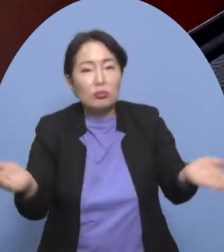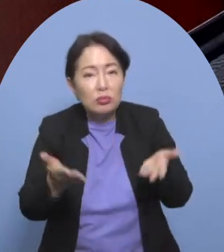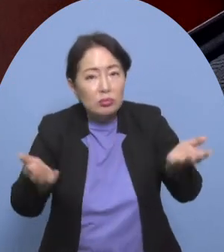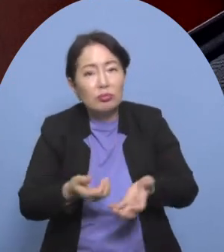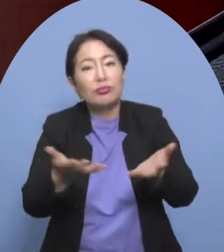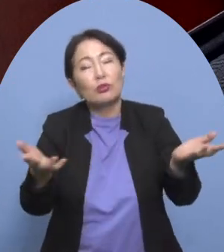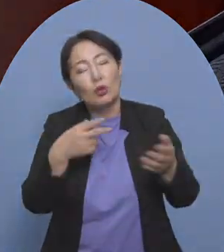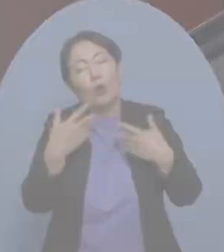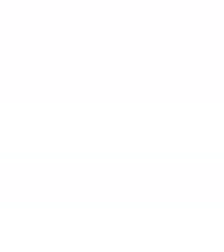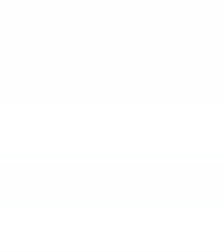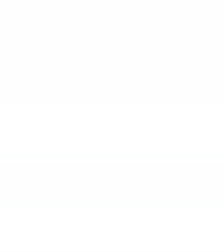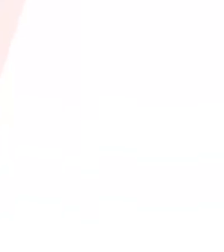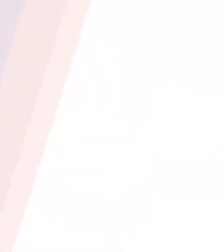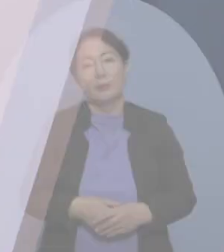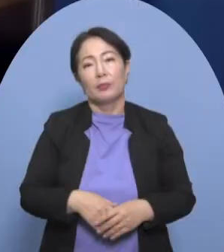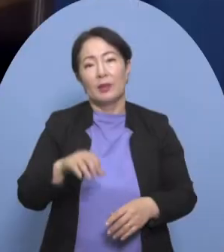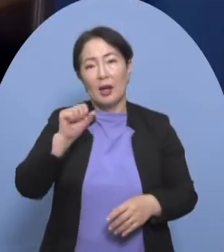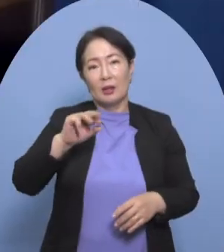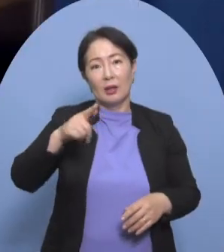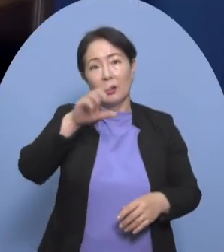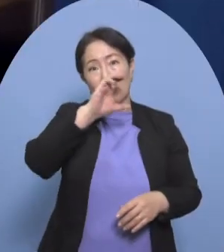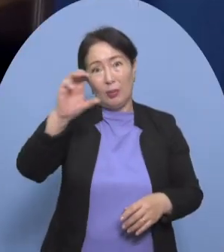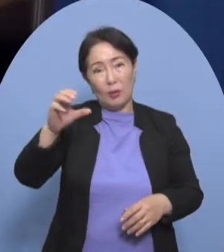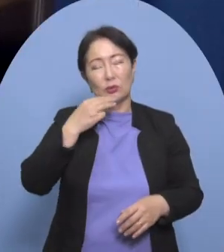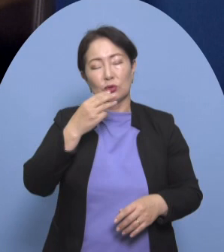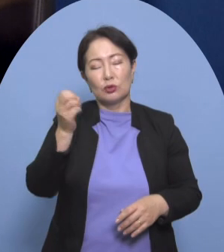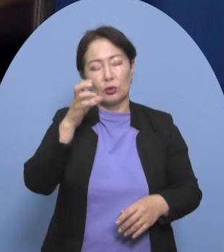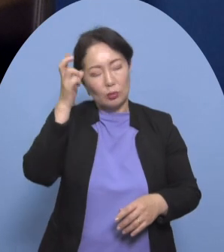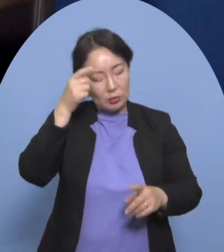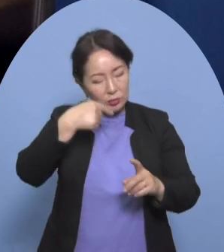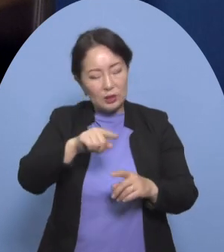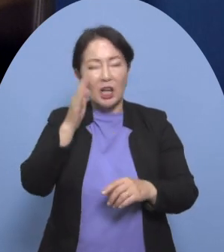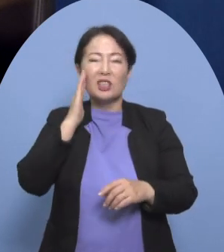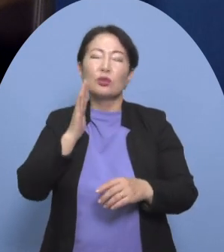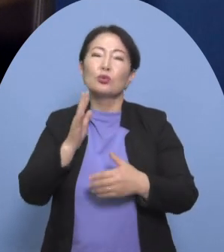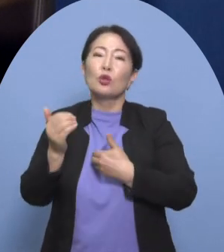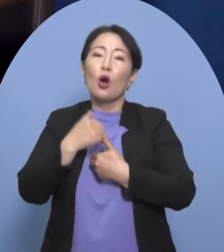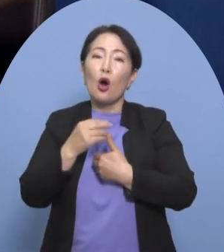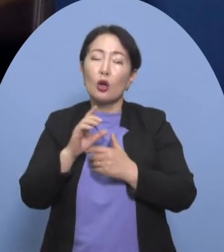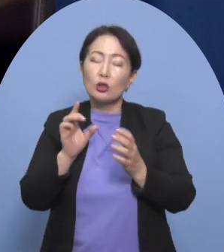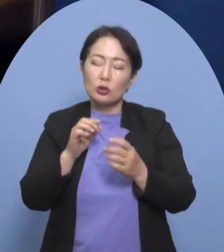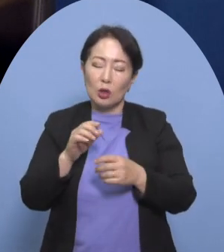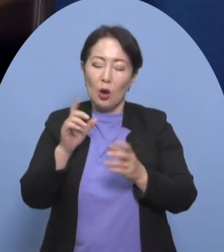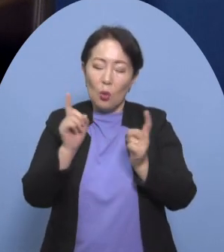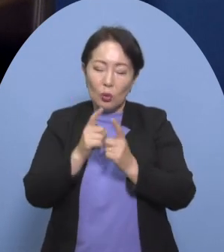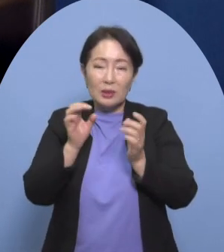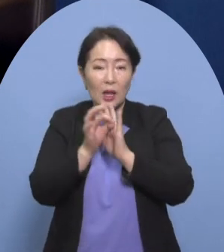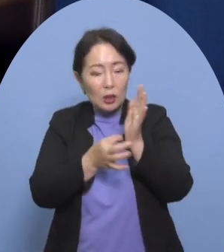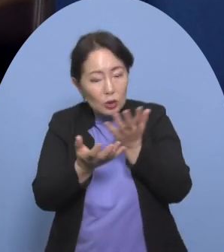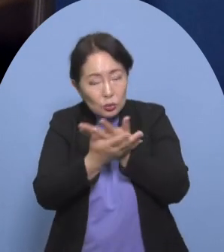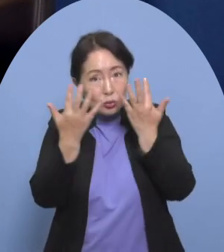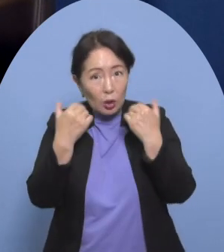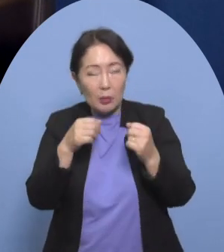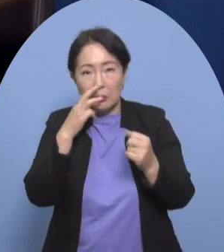гэсэн юм бас анхаарах. Тавилттай тэмцэх газраас шудраг усны боловсролд эцэг эхчүүдийн үүрэг оролцоо сэдвэрт уулзалт хэлэлцүүлгийг зохион байгуулсан